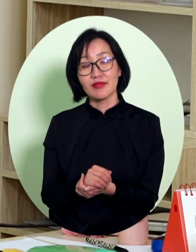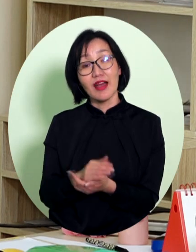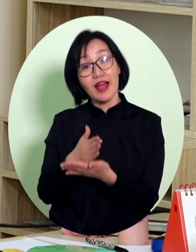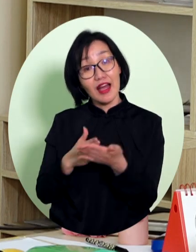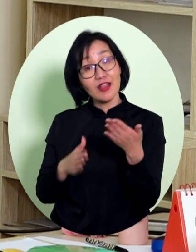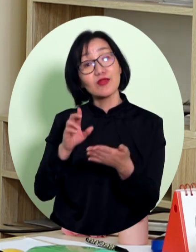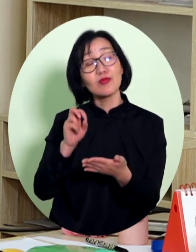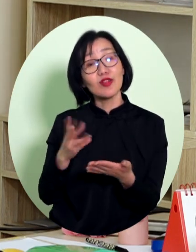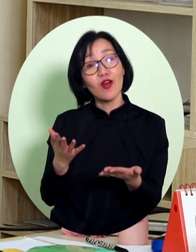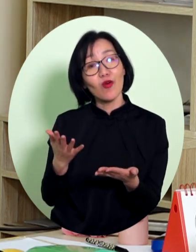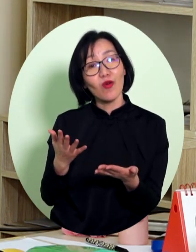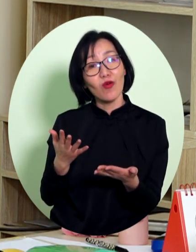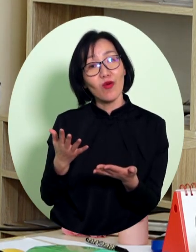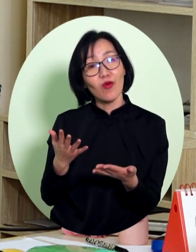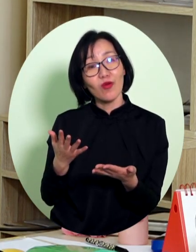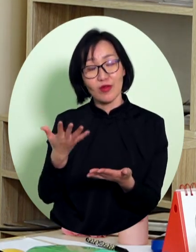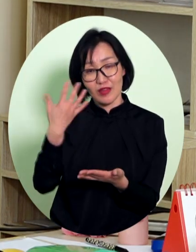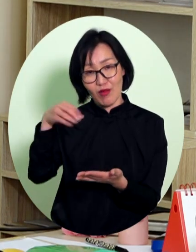100%. Хагас нь хэдэн?